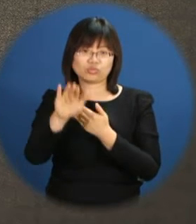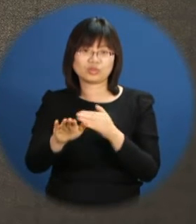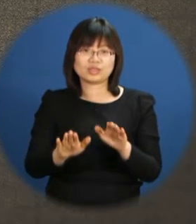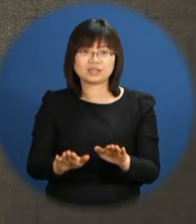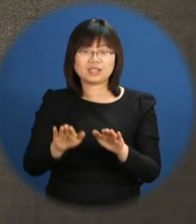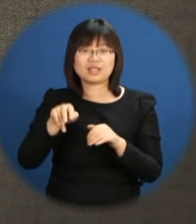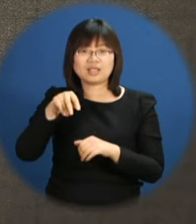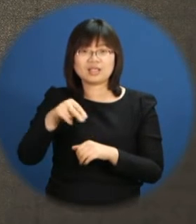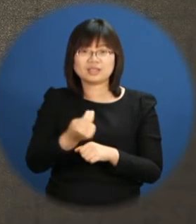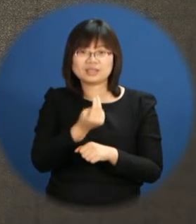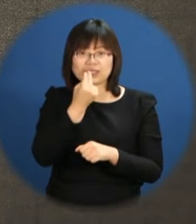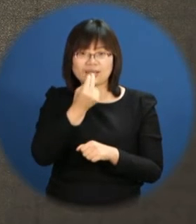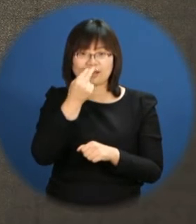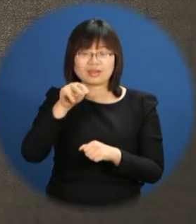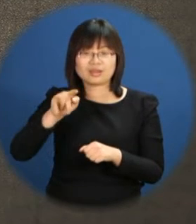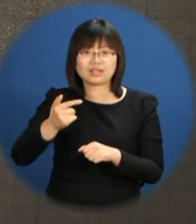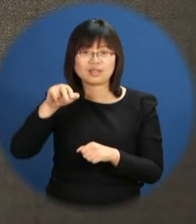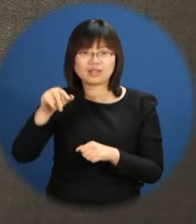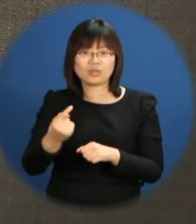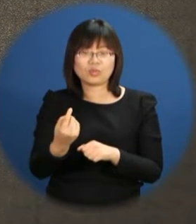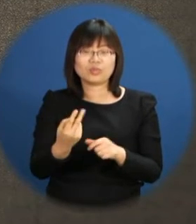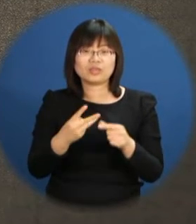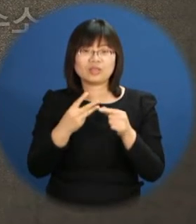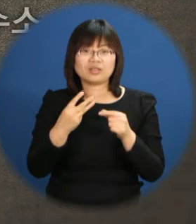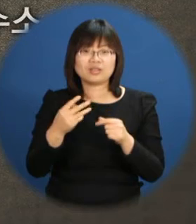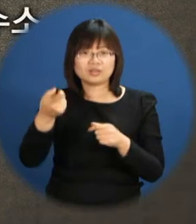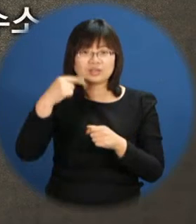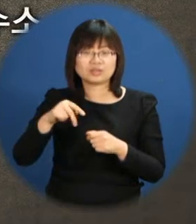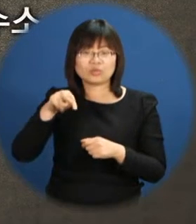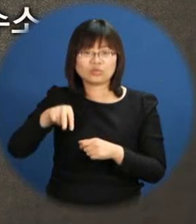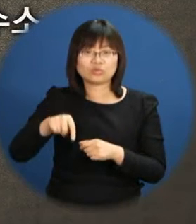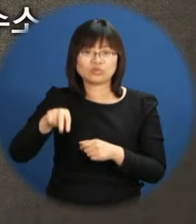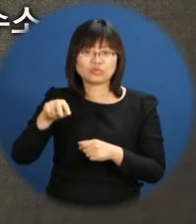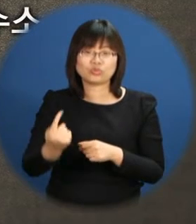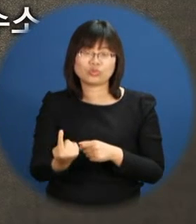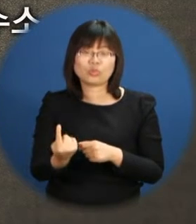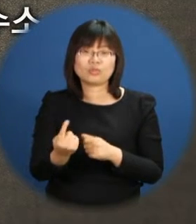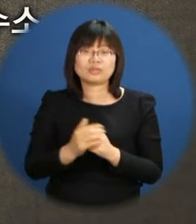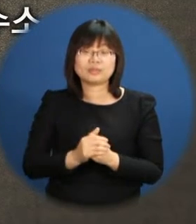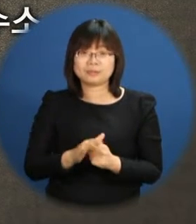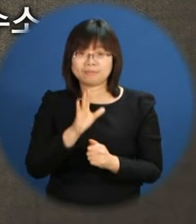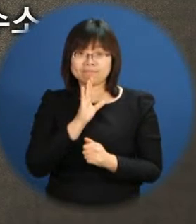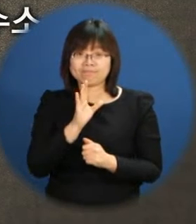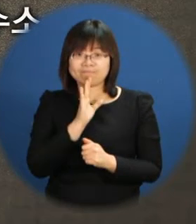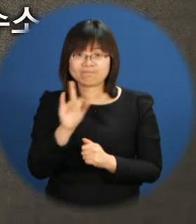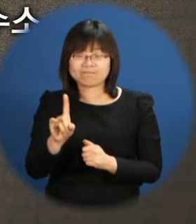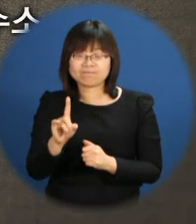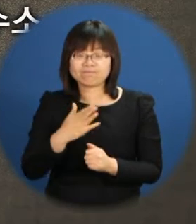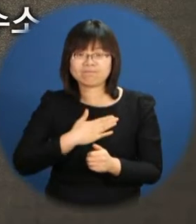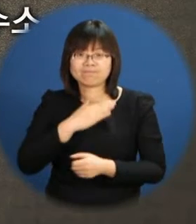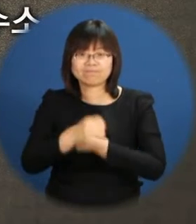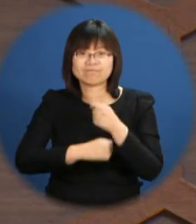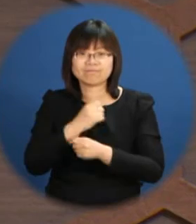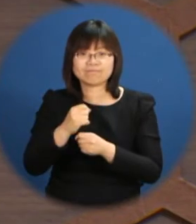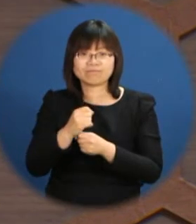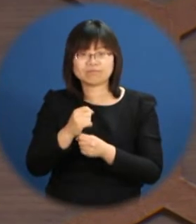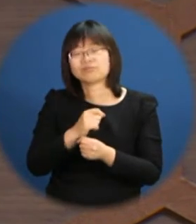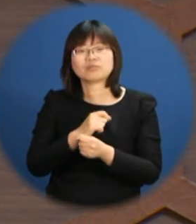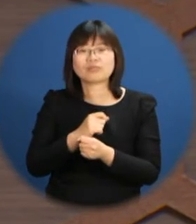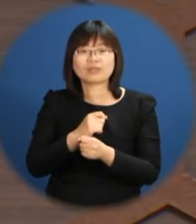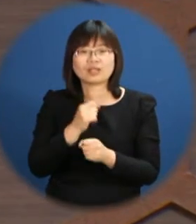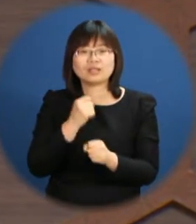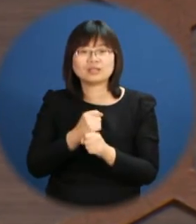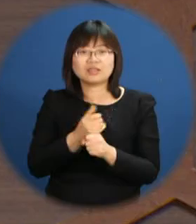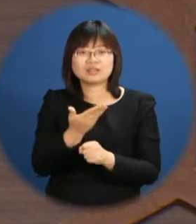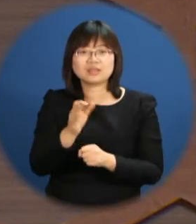산소 수소 그러니까 정말 2 제가 이렇게 제 맘대로 써 드린 확 공식에